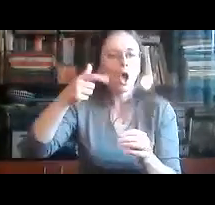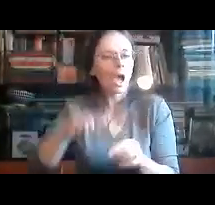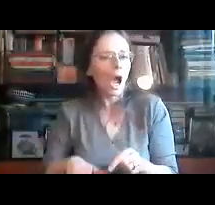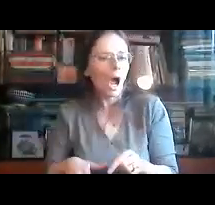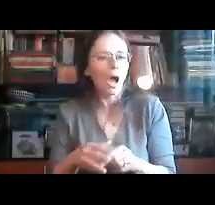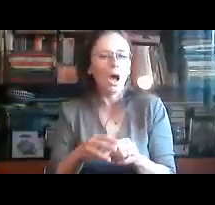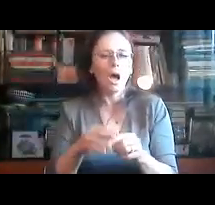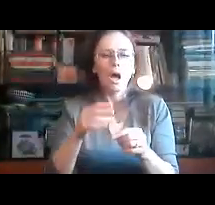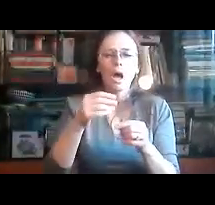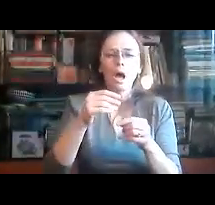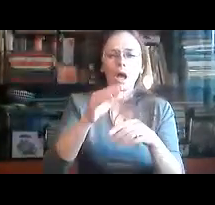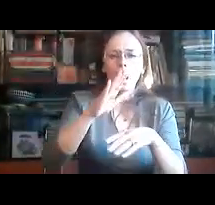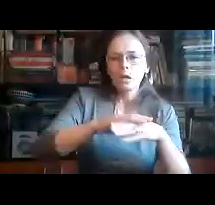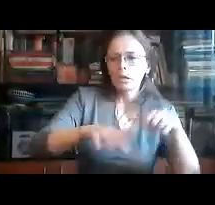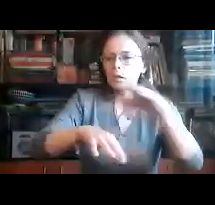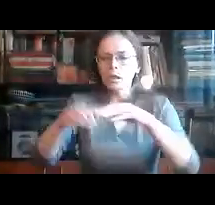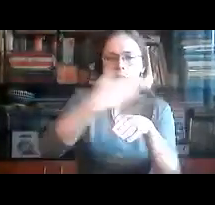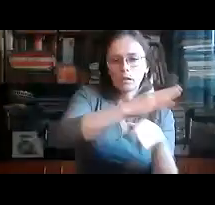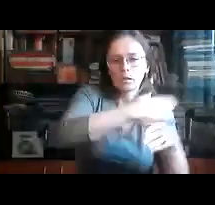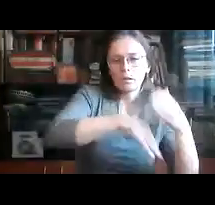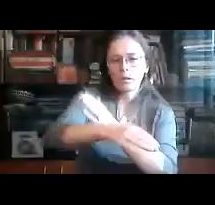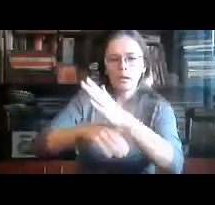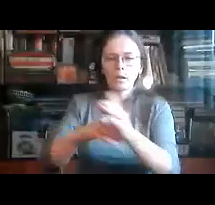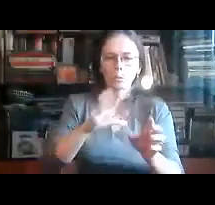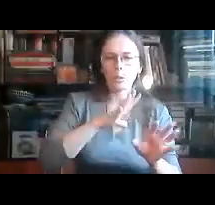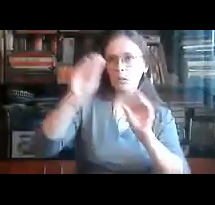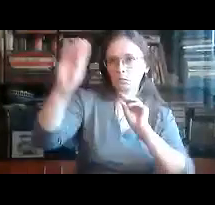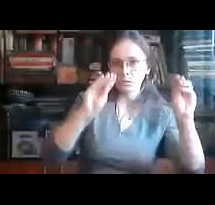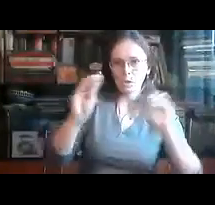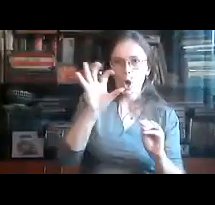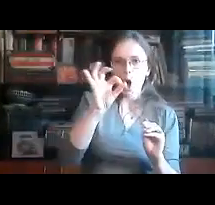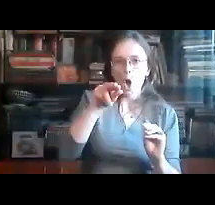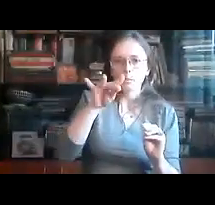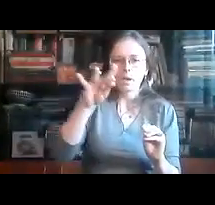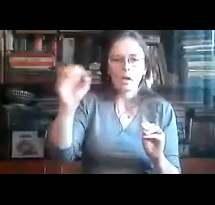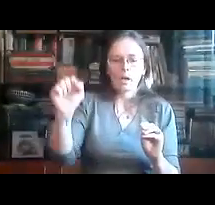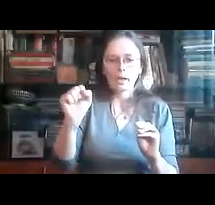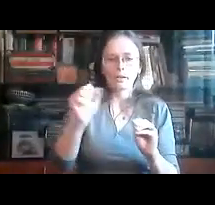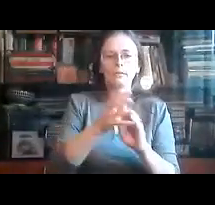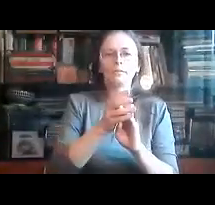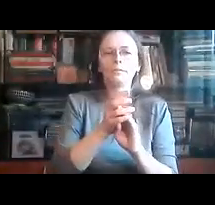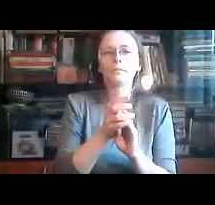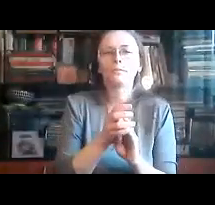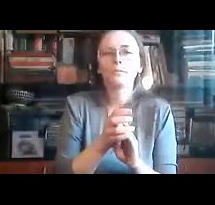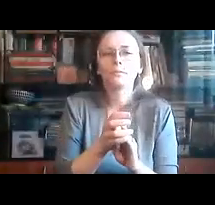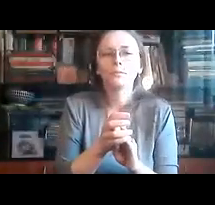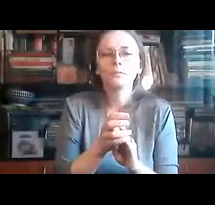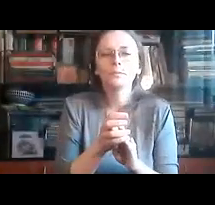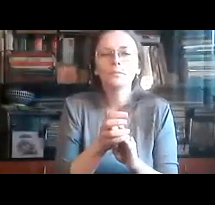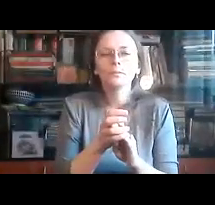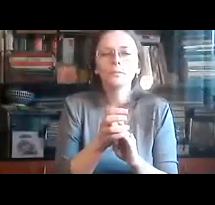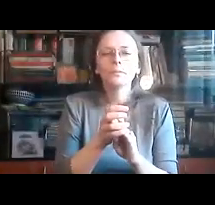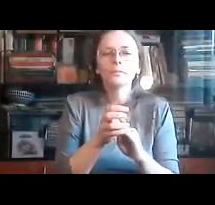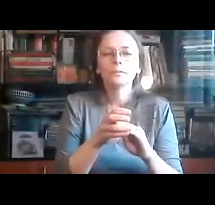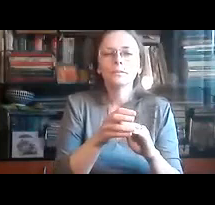тела. И вот такая была опера, она небольшая, где-то было 1:20. Завораживающее действие, но это сделано